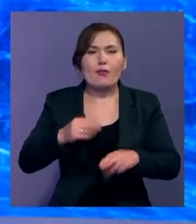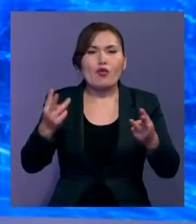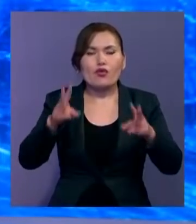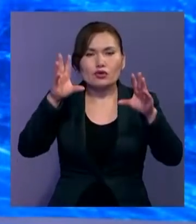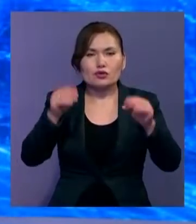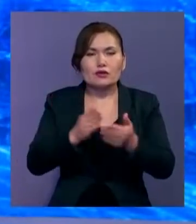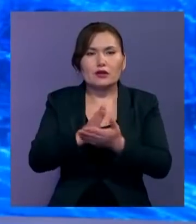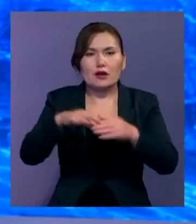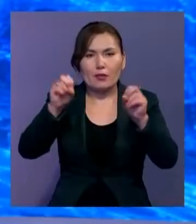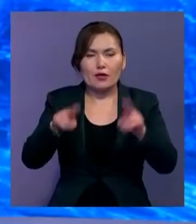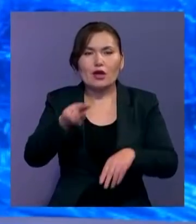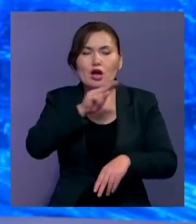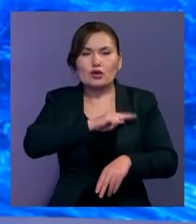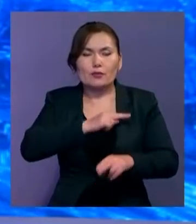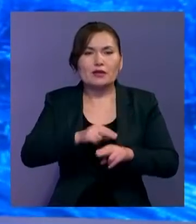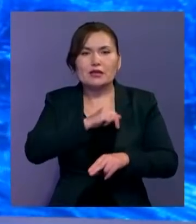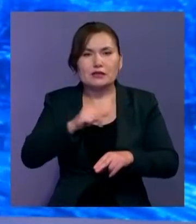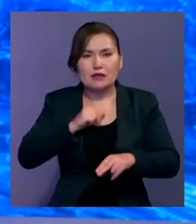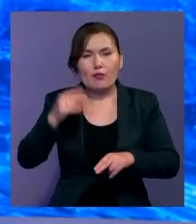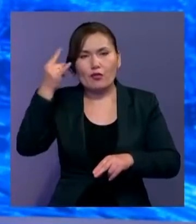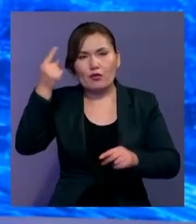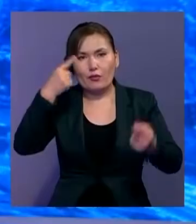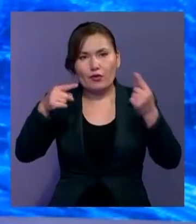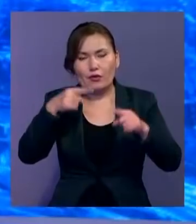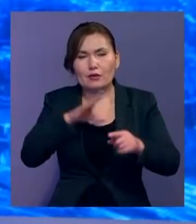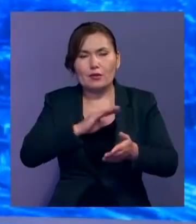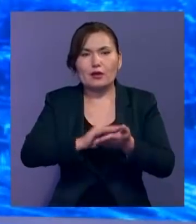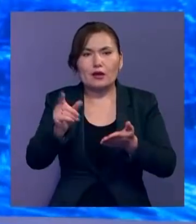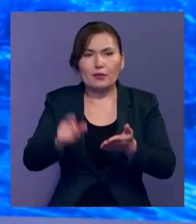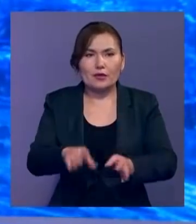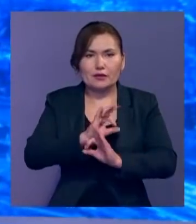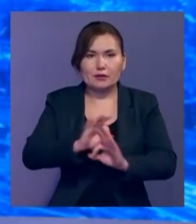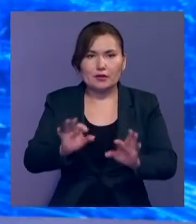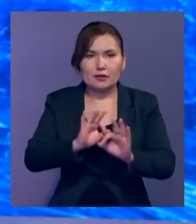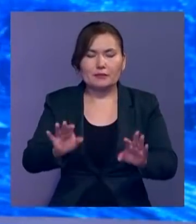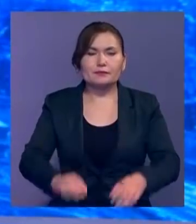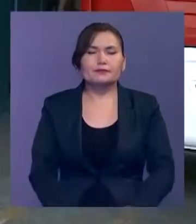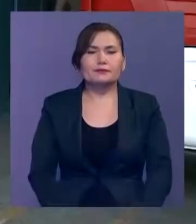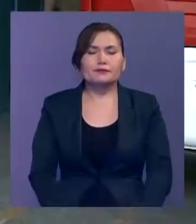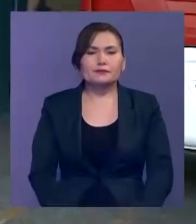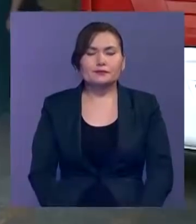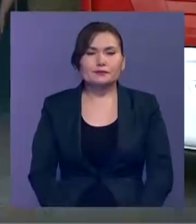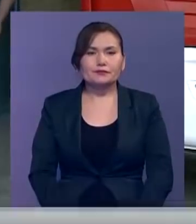де өз жұмысын шығармашылықпен шыңдап келеді. Әріптесім Нұрбек Байбосын Бебеуді көріп қайтты.